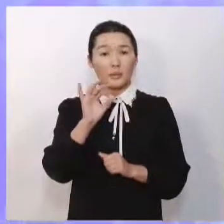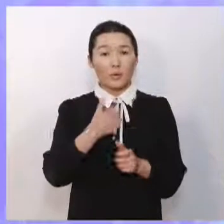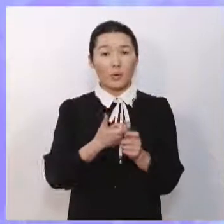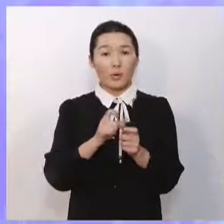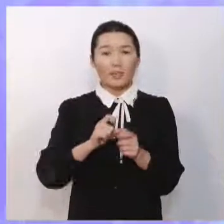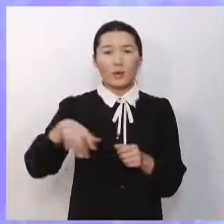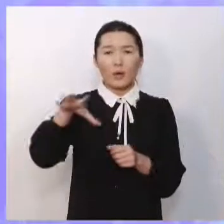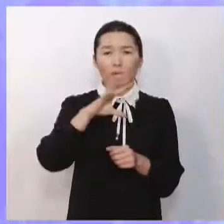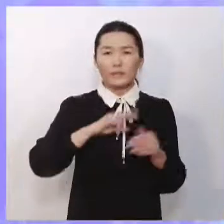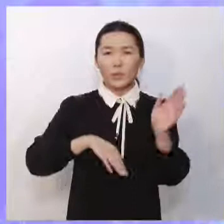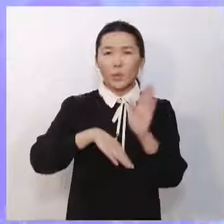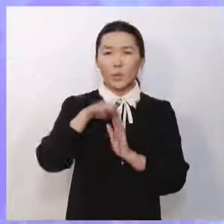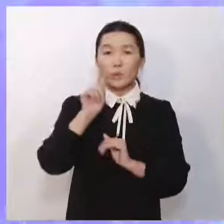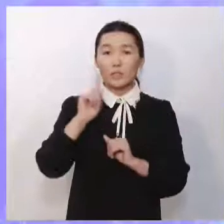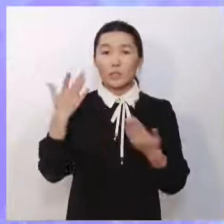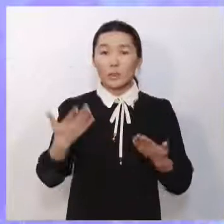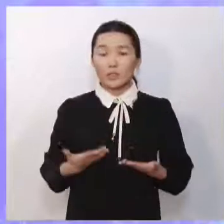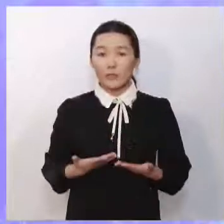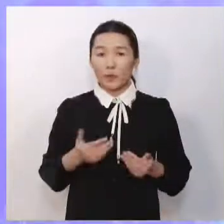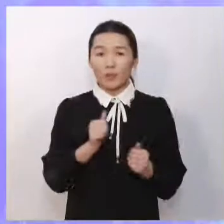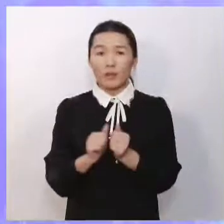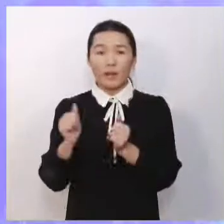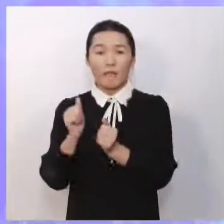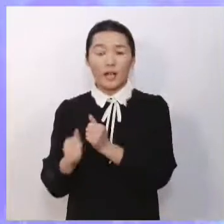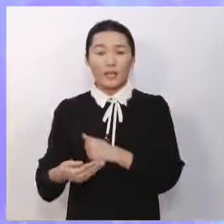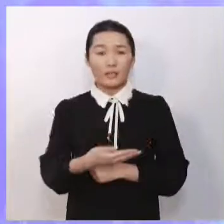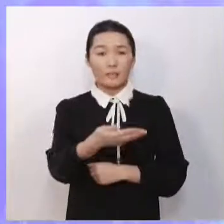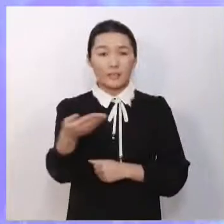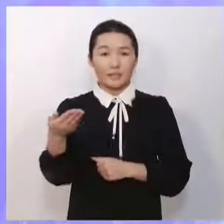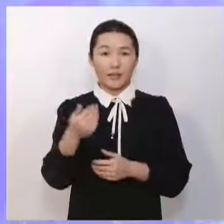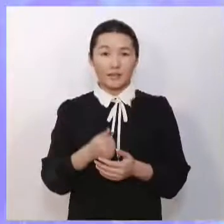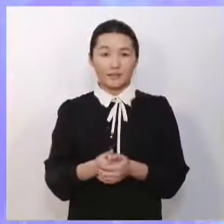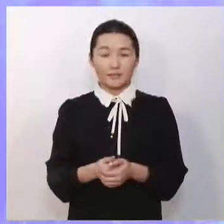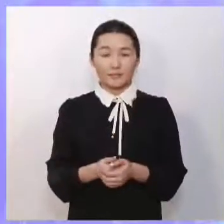это все лучшее, что живет в каждом из вас.